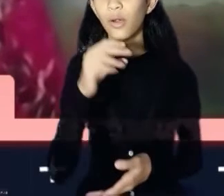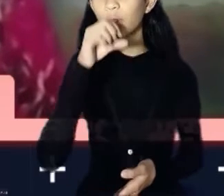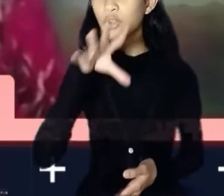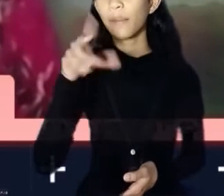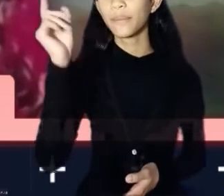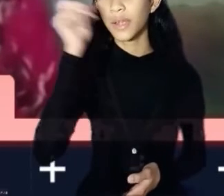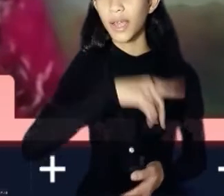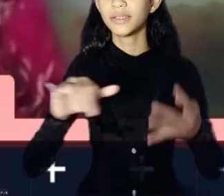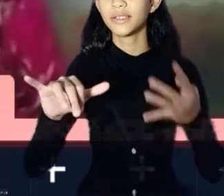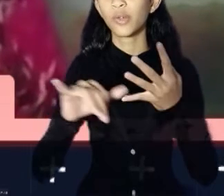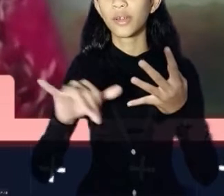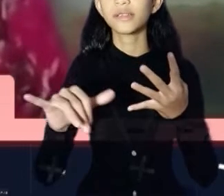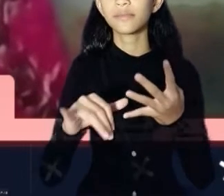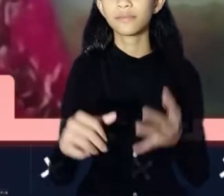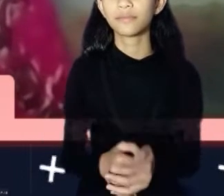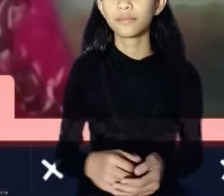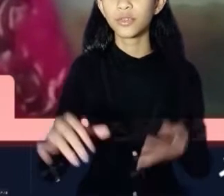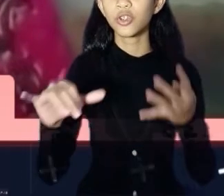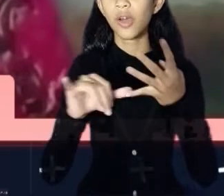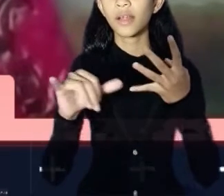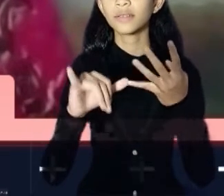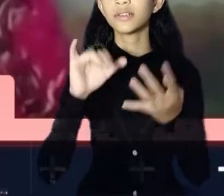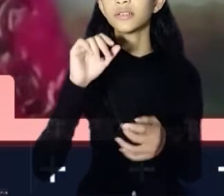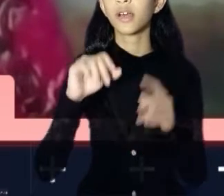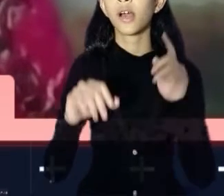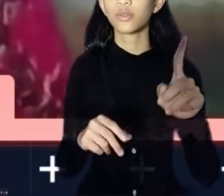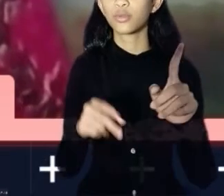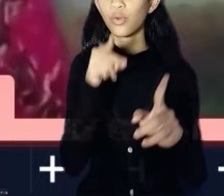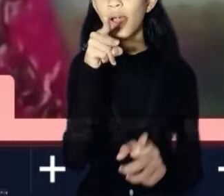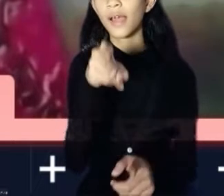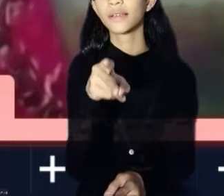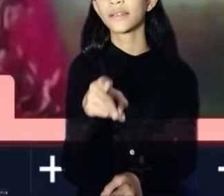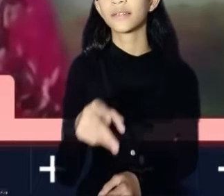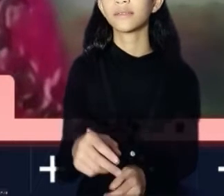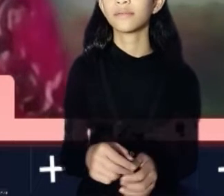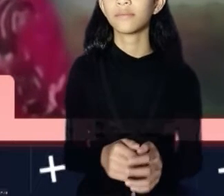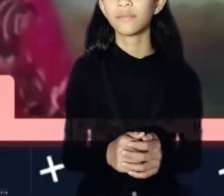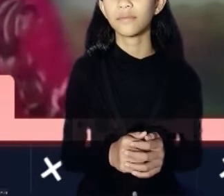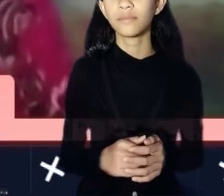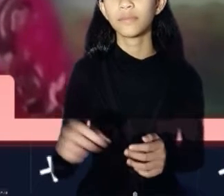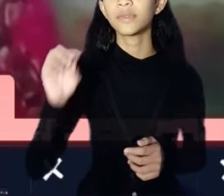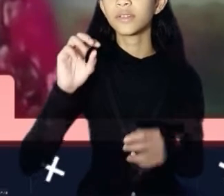kita baca Yohanes 1 ayat yang ke-32